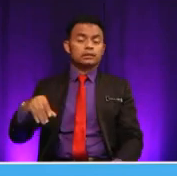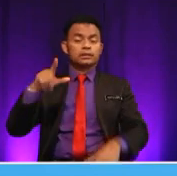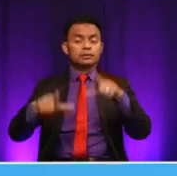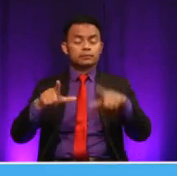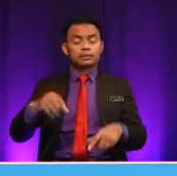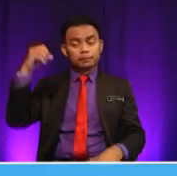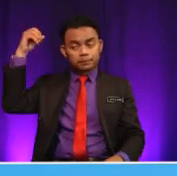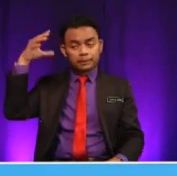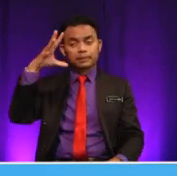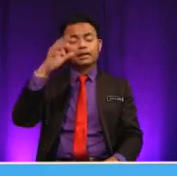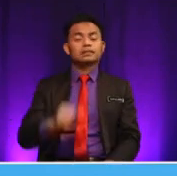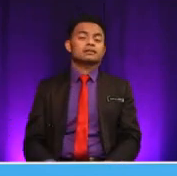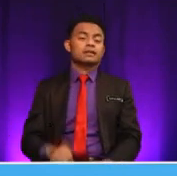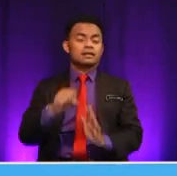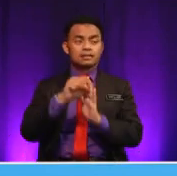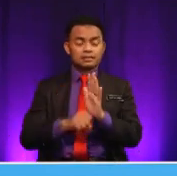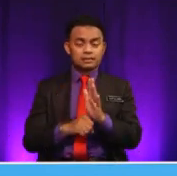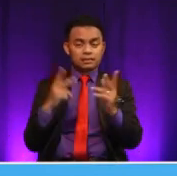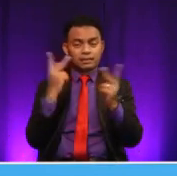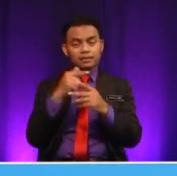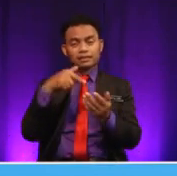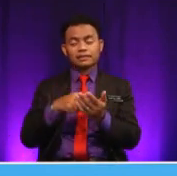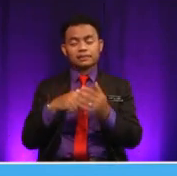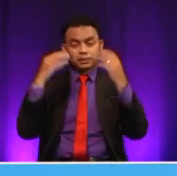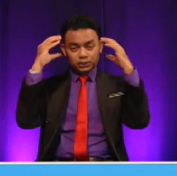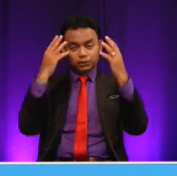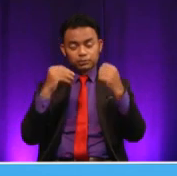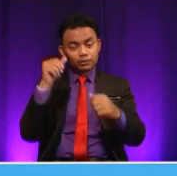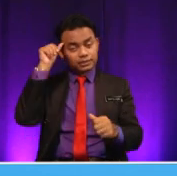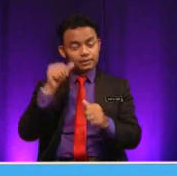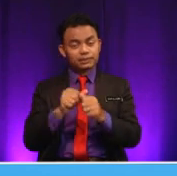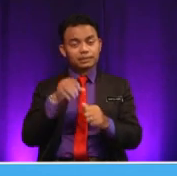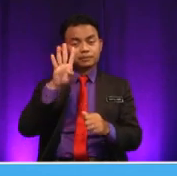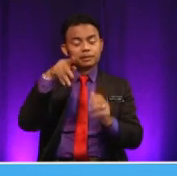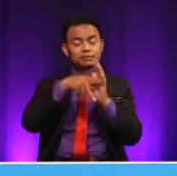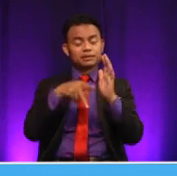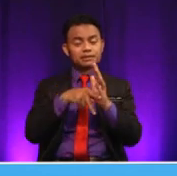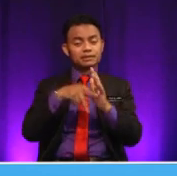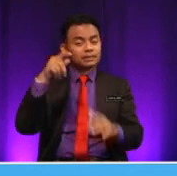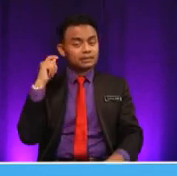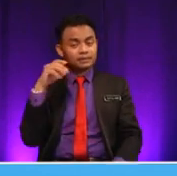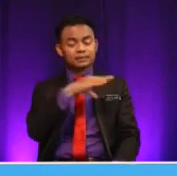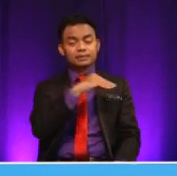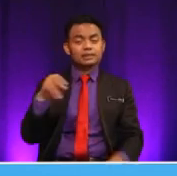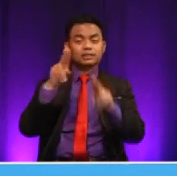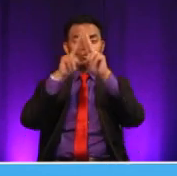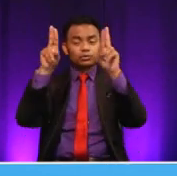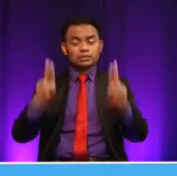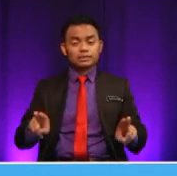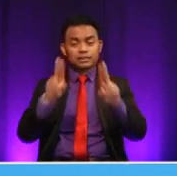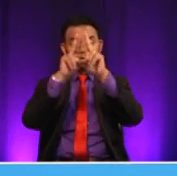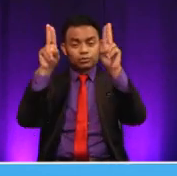sekali lagi kegunaan Ingatkan 4 pekerja tadi dan juga ujian-ujian lain dalam ujian